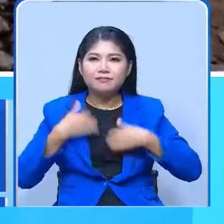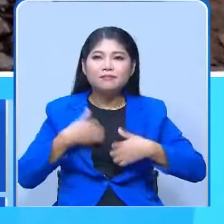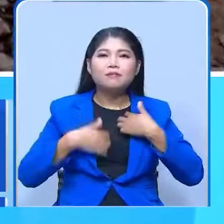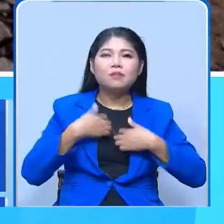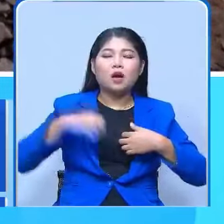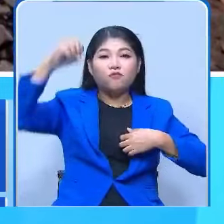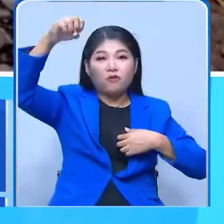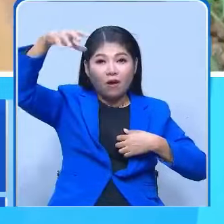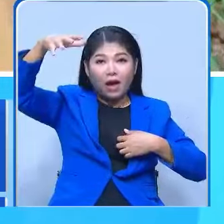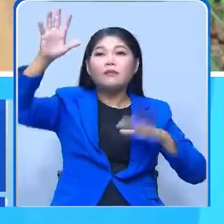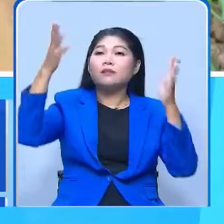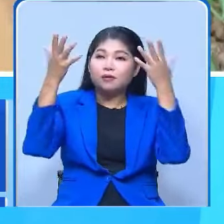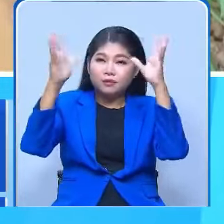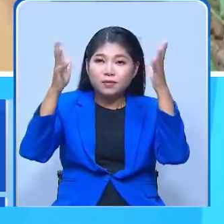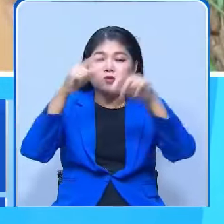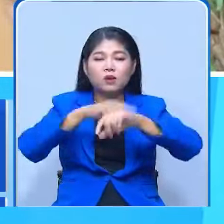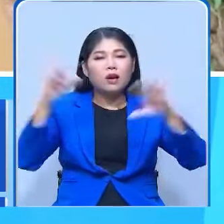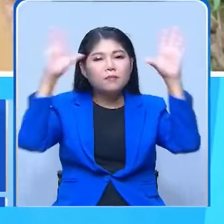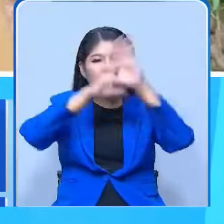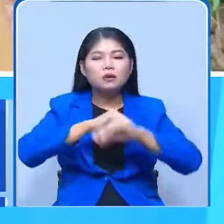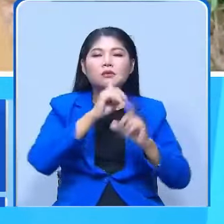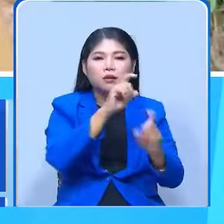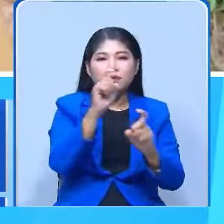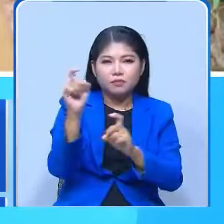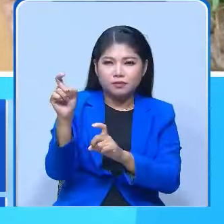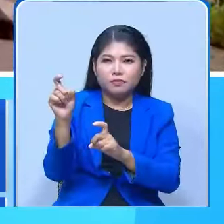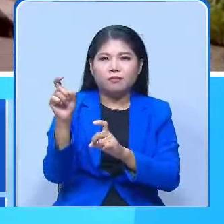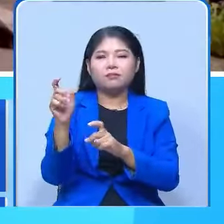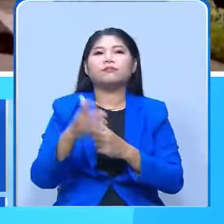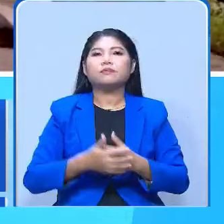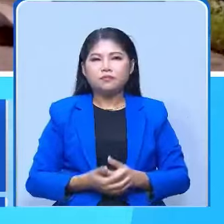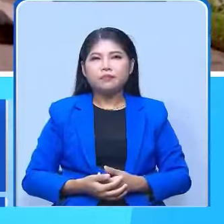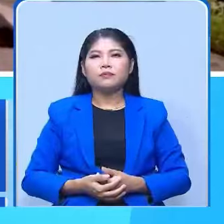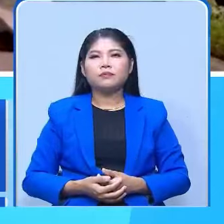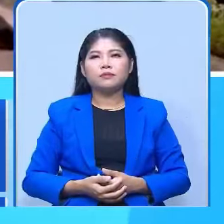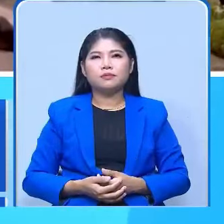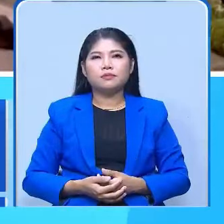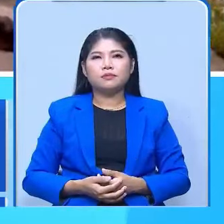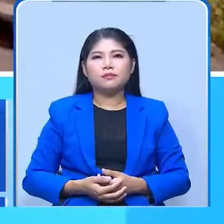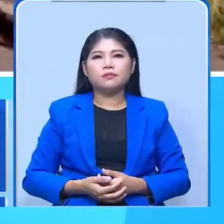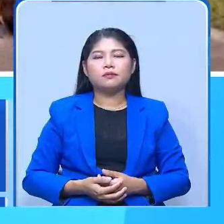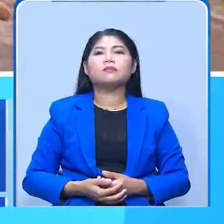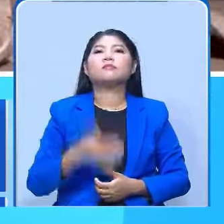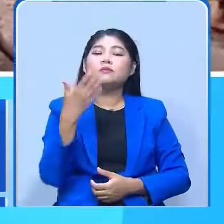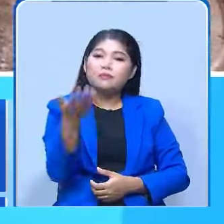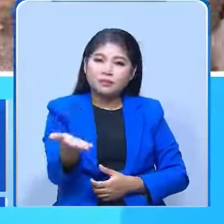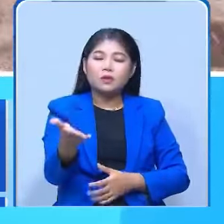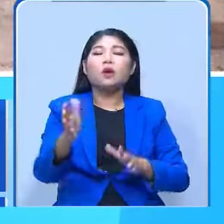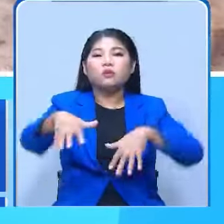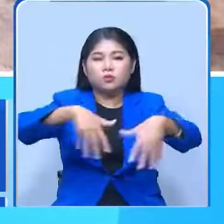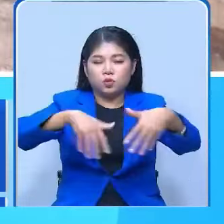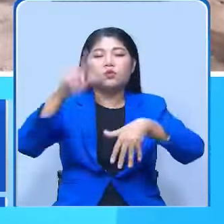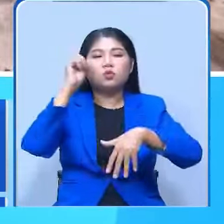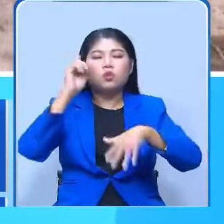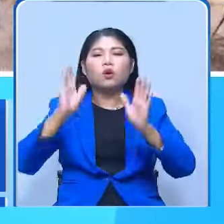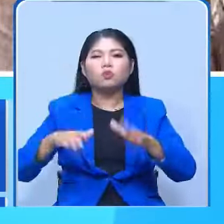สว่างก็ไม่มีตอนกลางค่ำกลางคืนจะอันตรายขนาดไหนไม่อยากจะนึกภาพนะคะคุณผู้ชมแล้วเขาบอกว่าอย่างที่บอกก็คือคนในพื้นที่จะรู